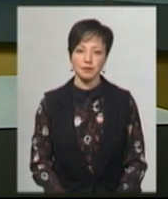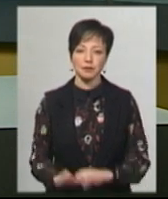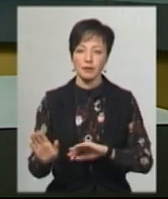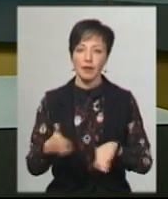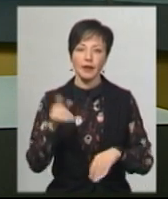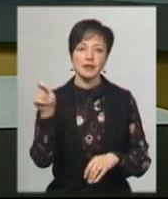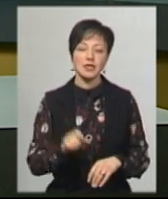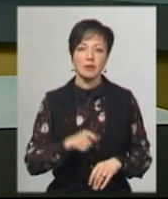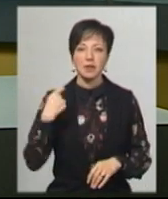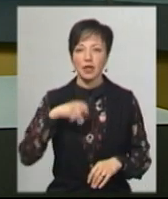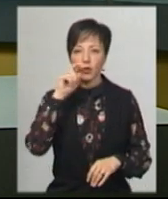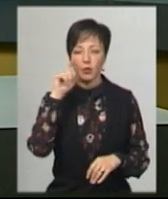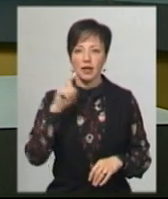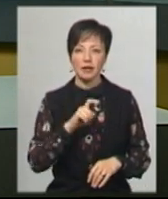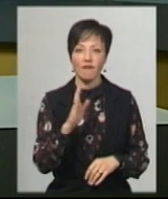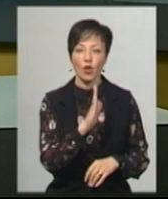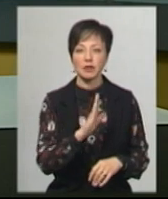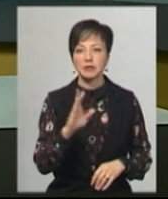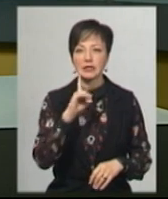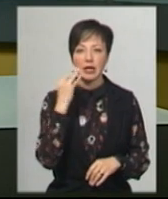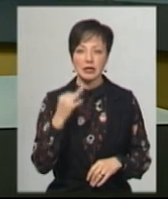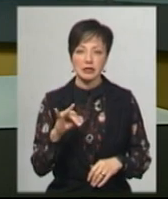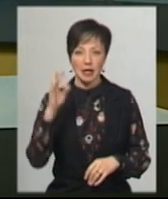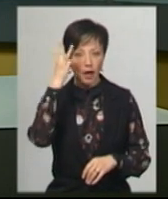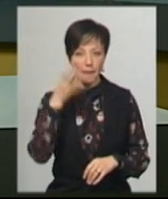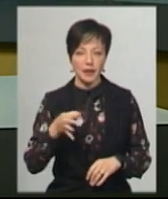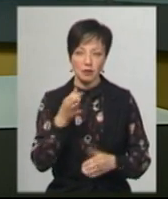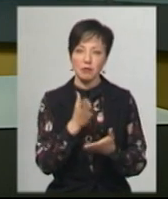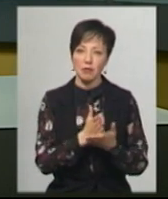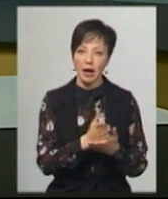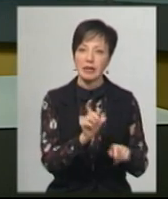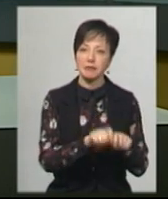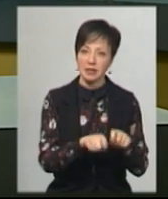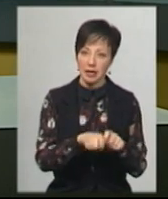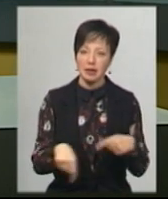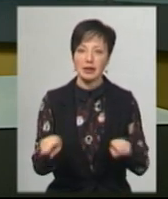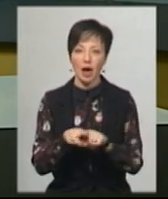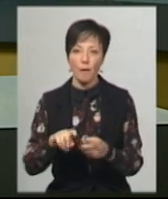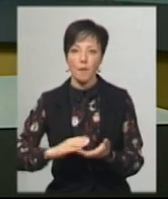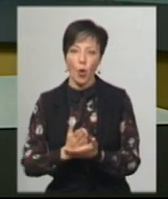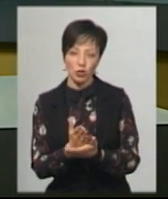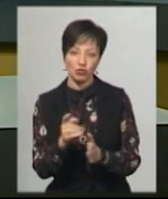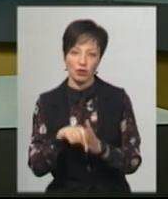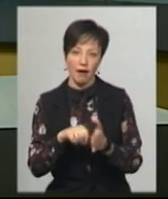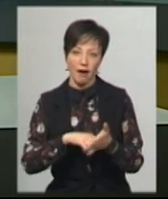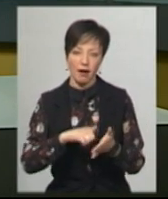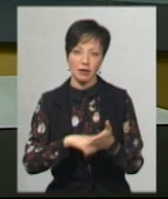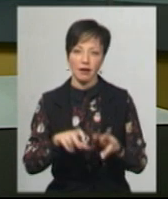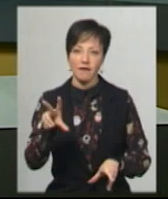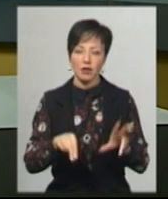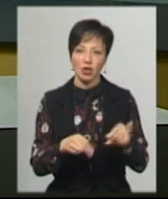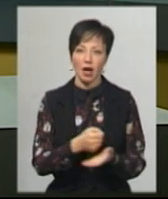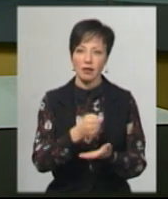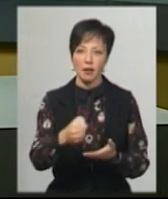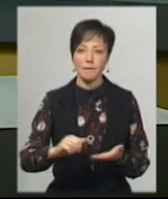Візит президента України Володимира Зеленського на Хмельниччину носить як інспектаційний, так і політичний характер, вважає